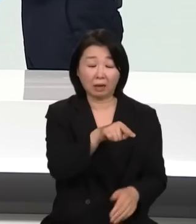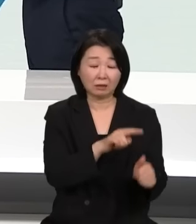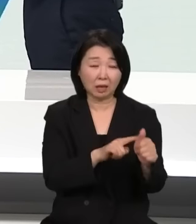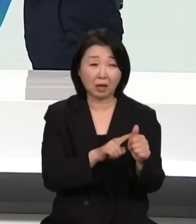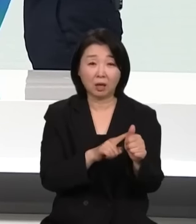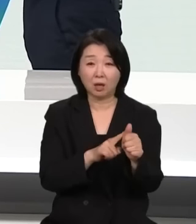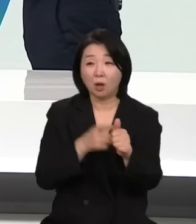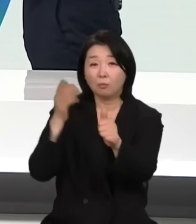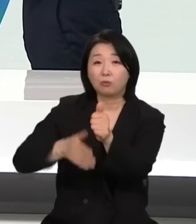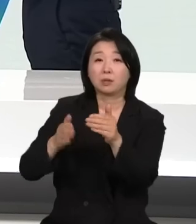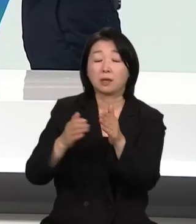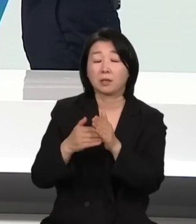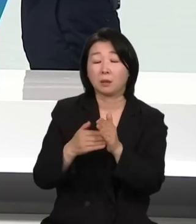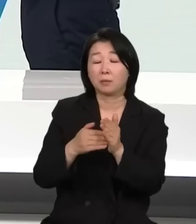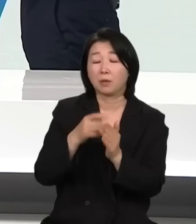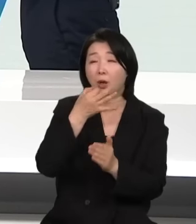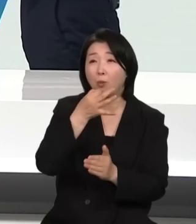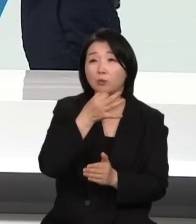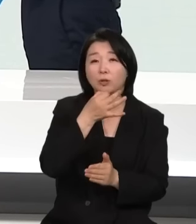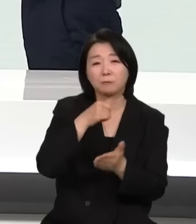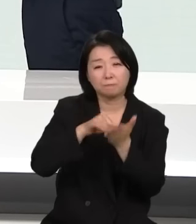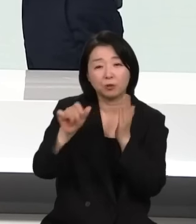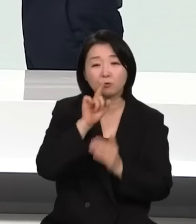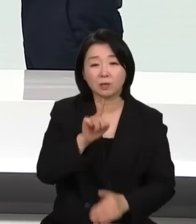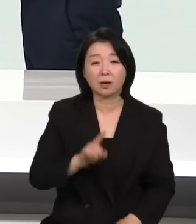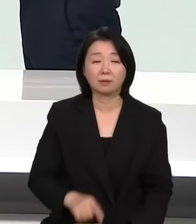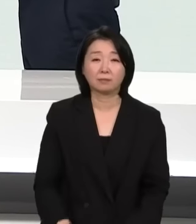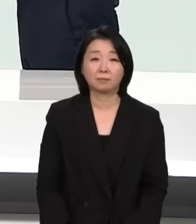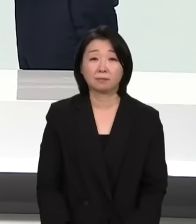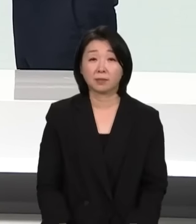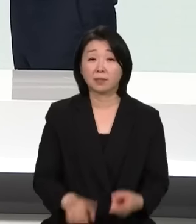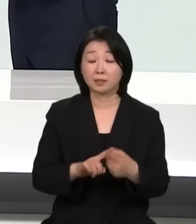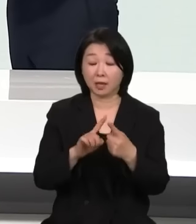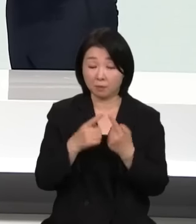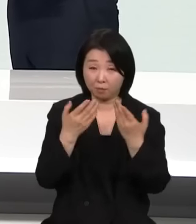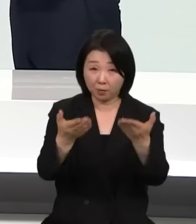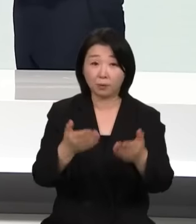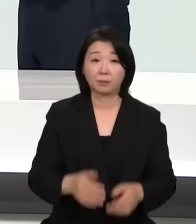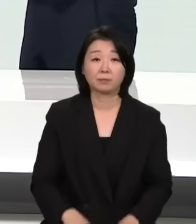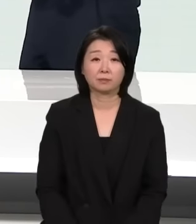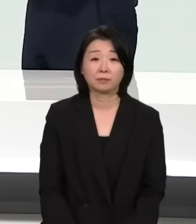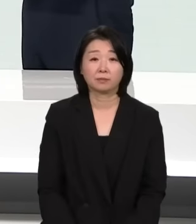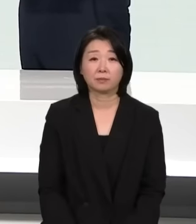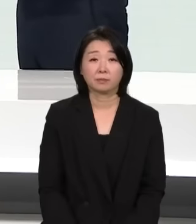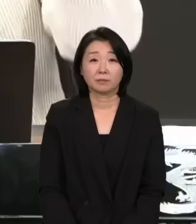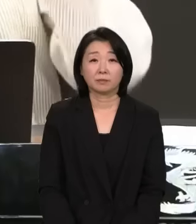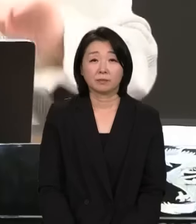요청으로 무금 처리한다는 공지를 또 했습니다 자 바로 그 부분 그대로 한번 보겠습니다네